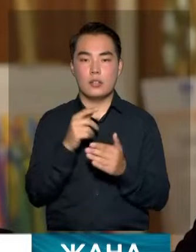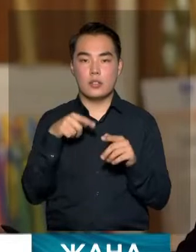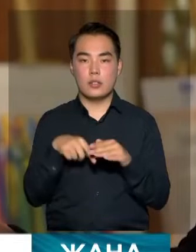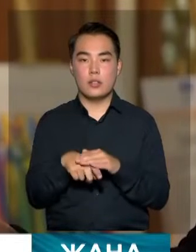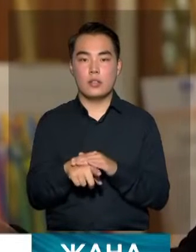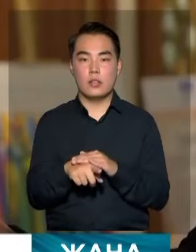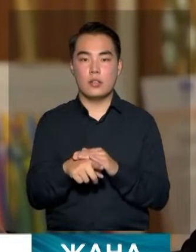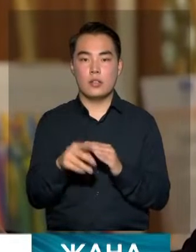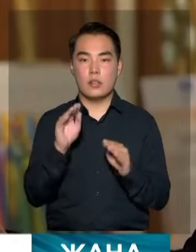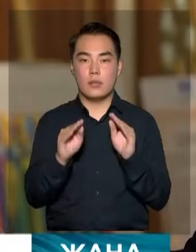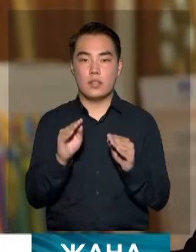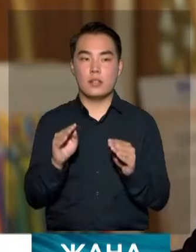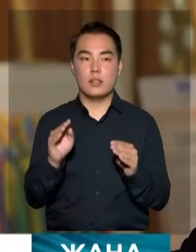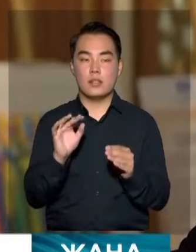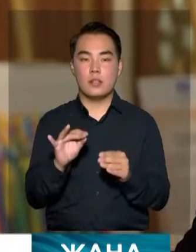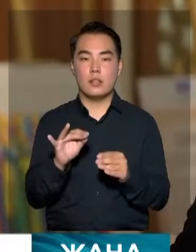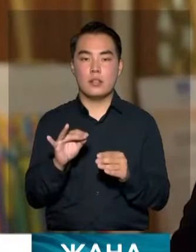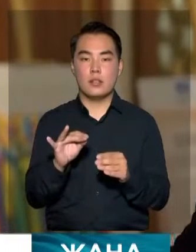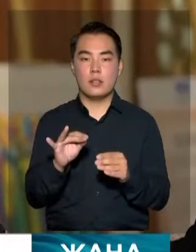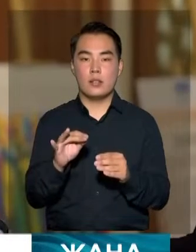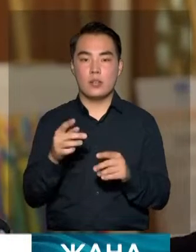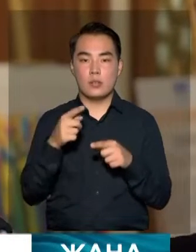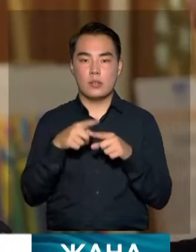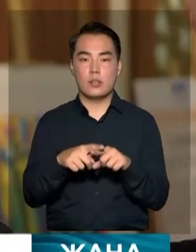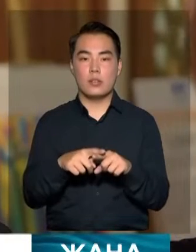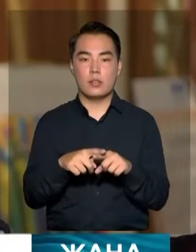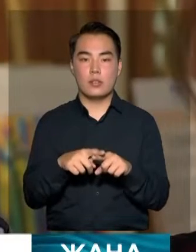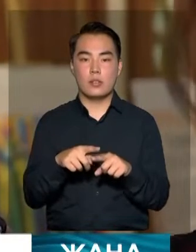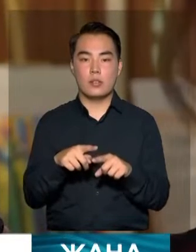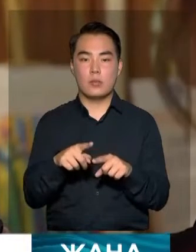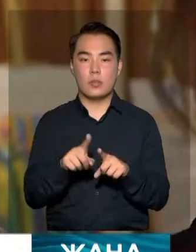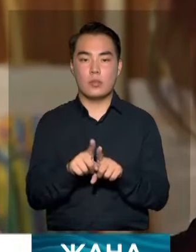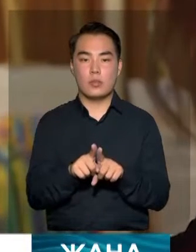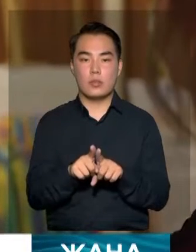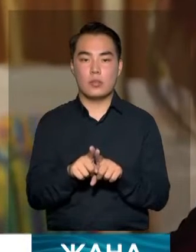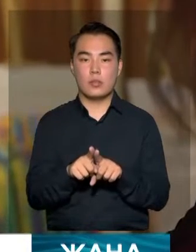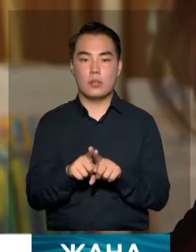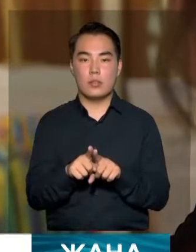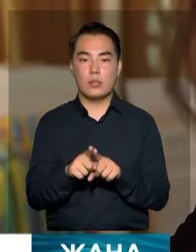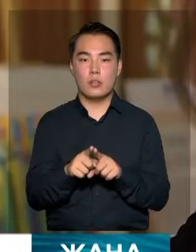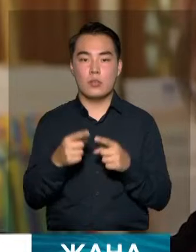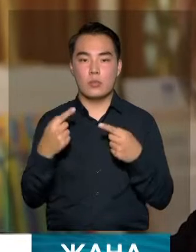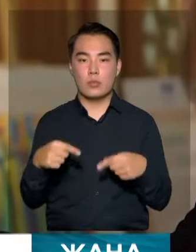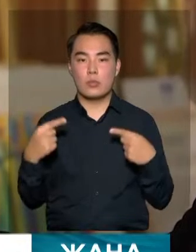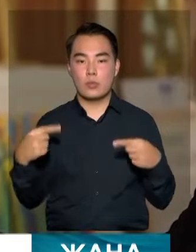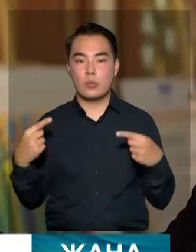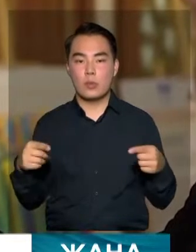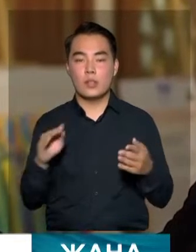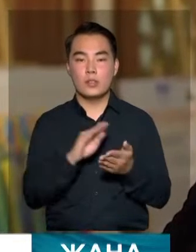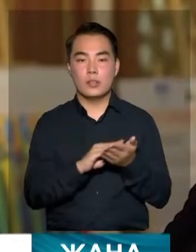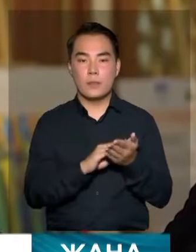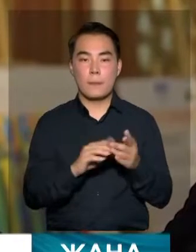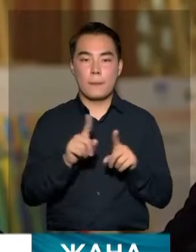болып тұрады, ғылым жиындар, ол жерде сол ескерткіштің қазіргі кейпі, ол жердегі жалпы тағы да қандай мәселелер